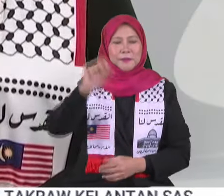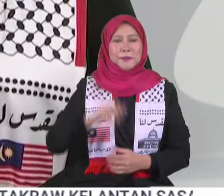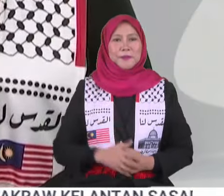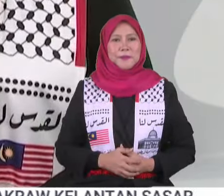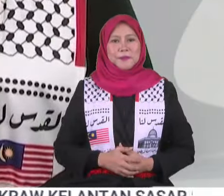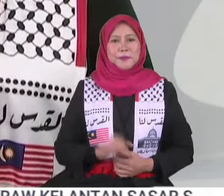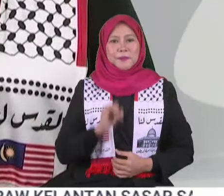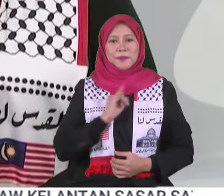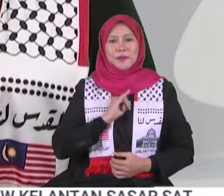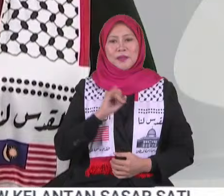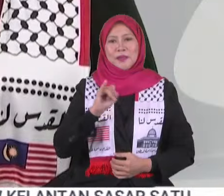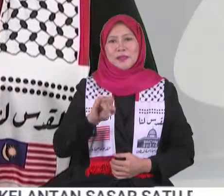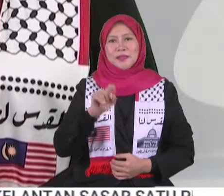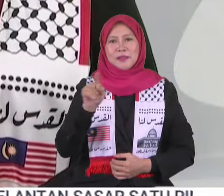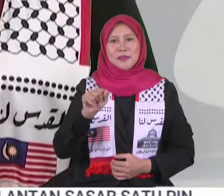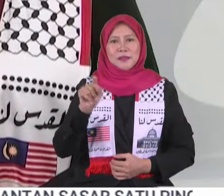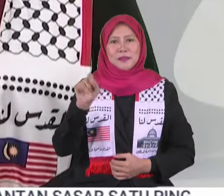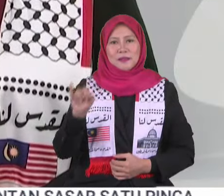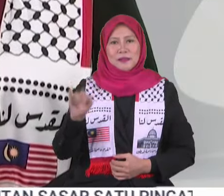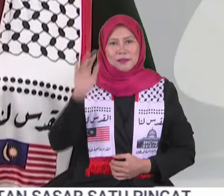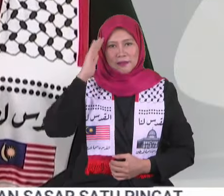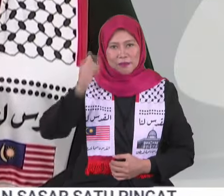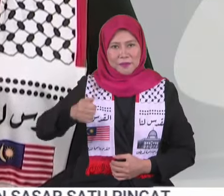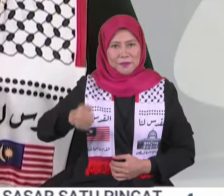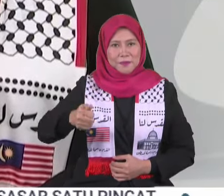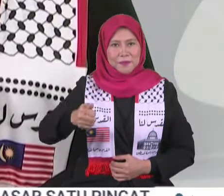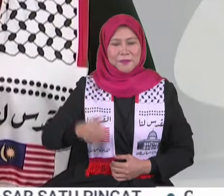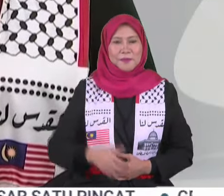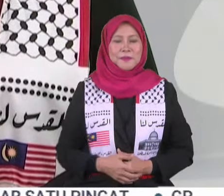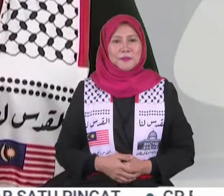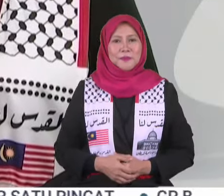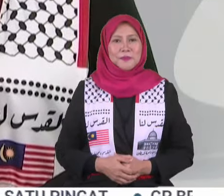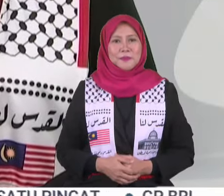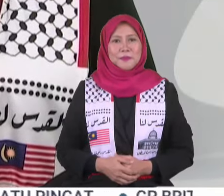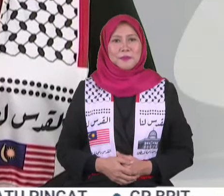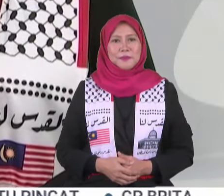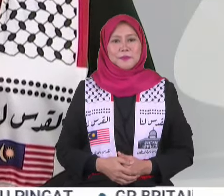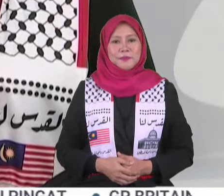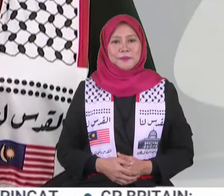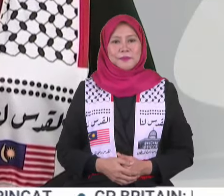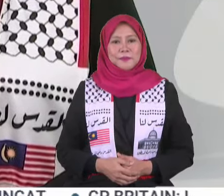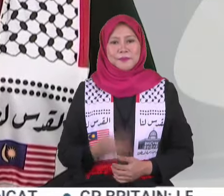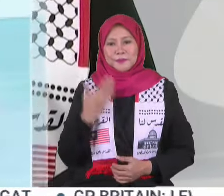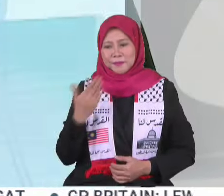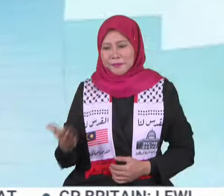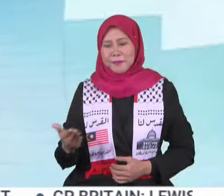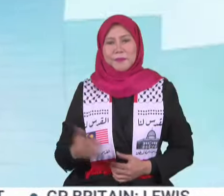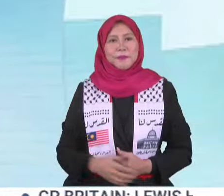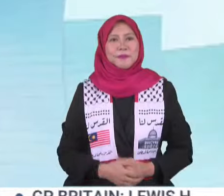merdeka. Saya Nur Izzati Ciani. Assalamualaikum. Terima kasih.